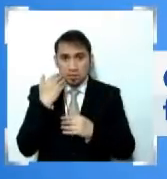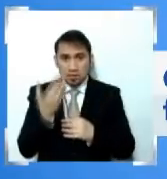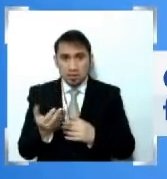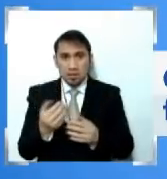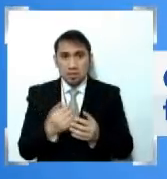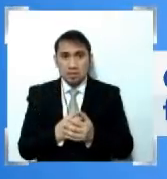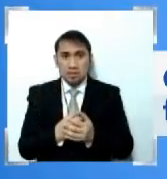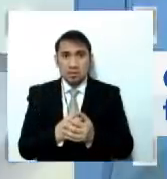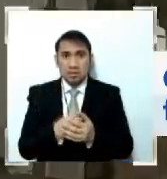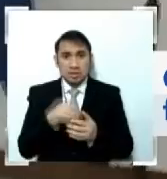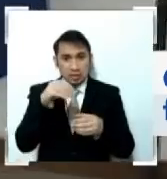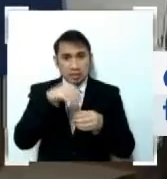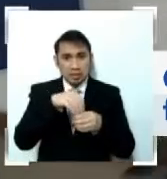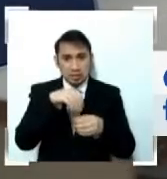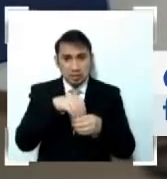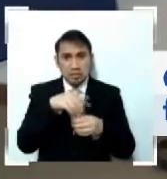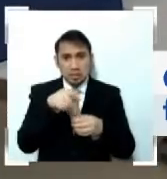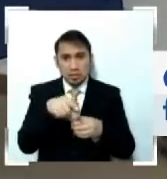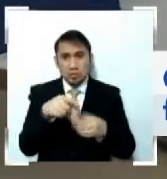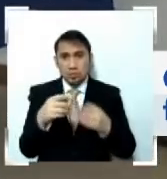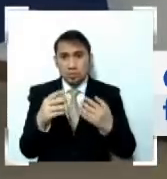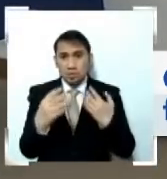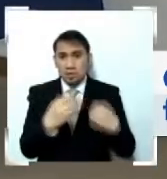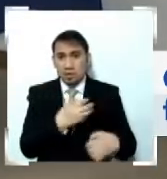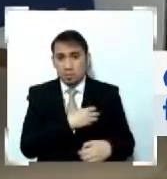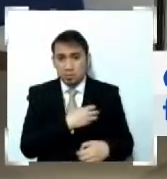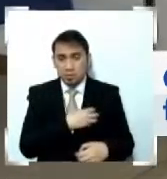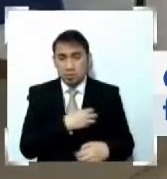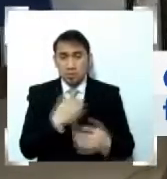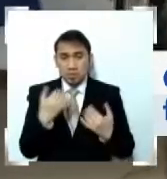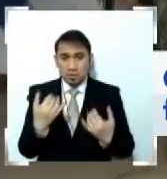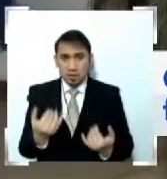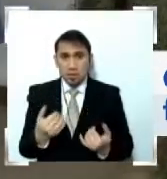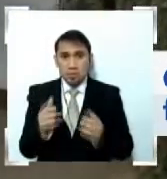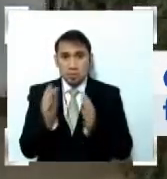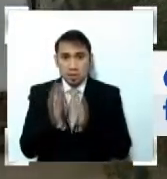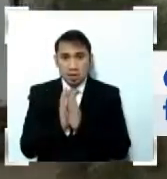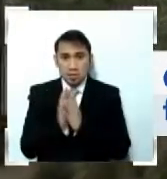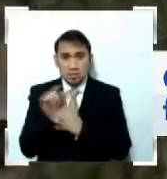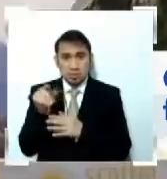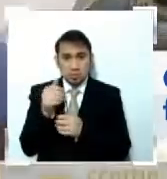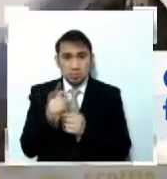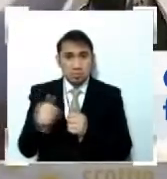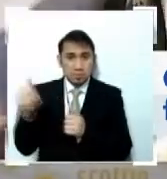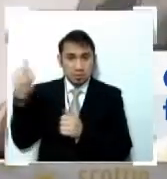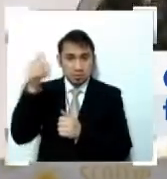ng mga pulis. Humingi sila ng tulong kay bagong PNP Chief Guillermo Eliazar na nagsabi ng